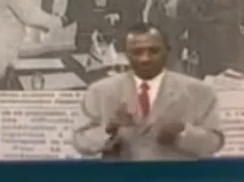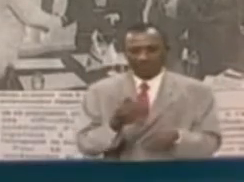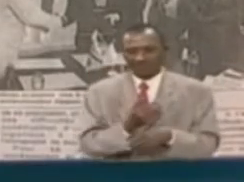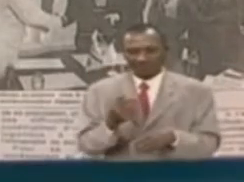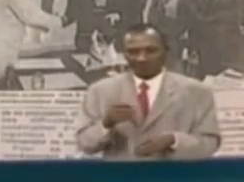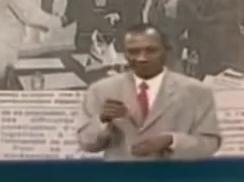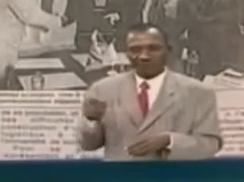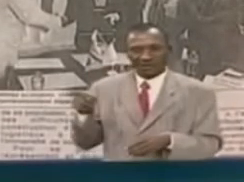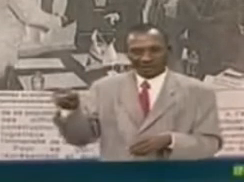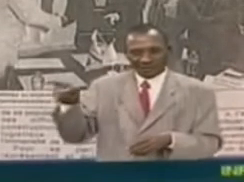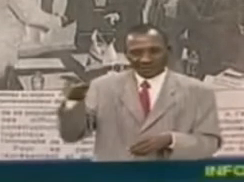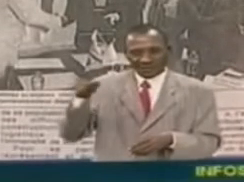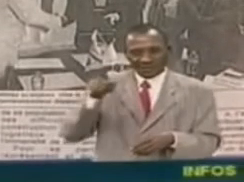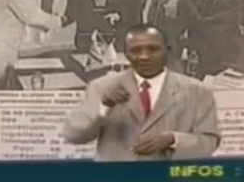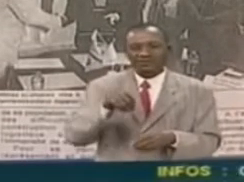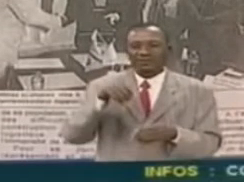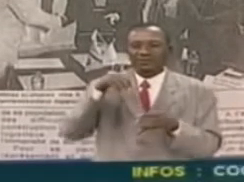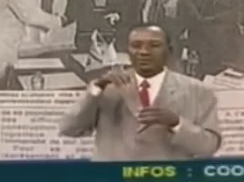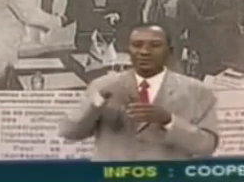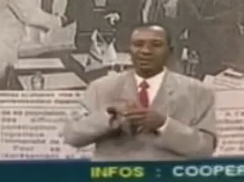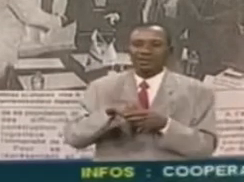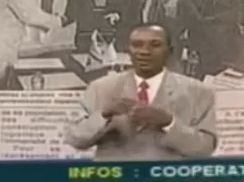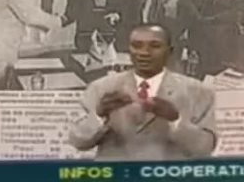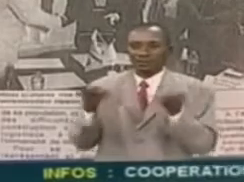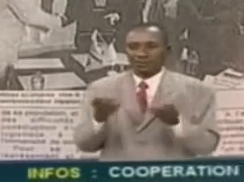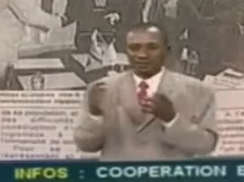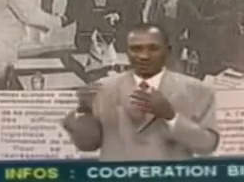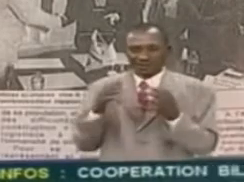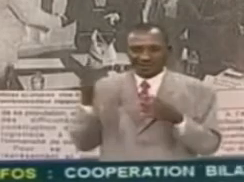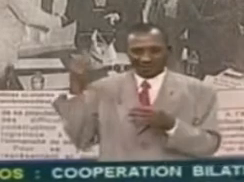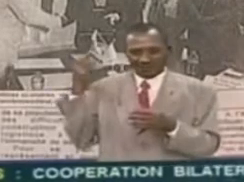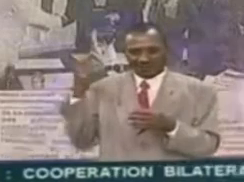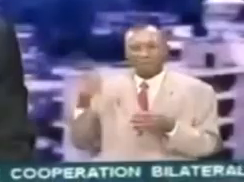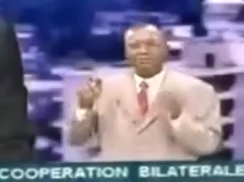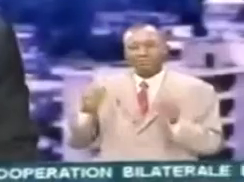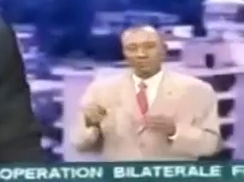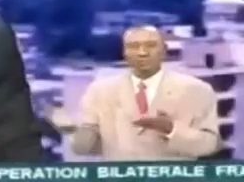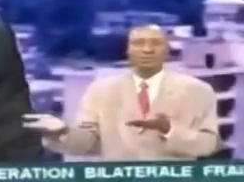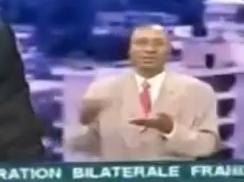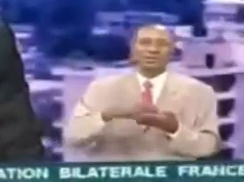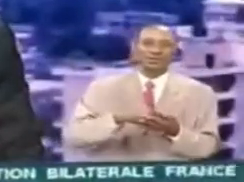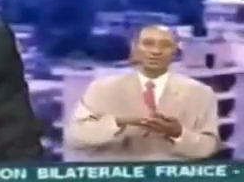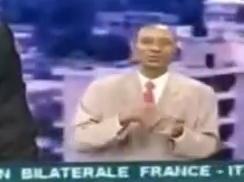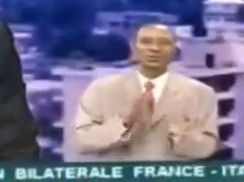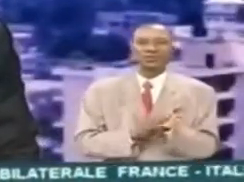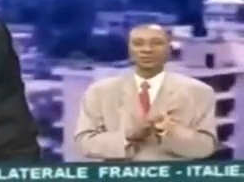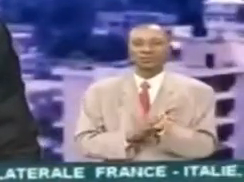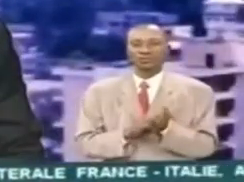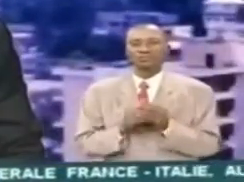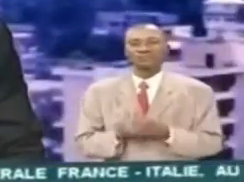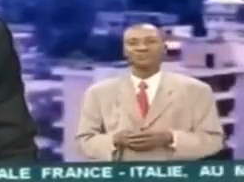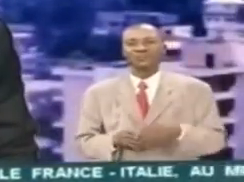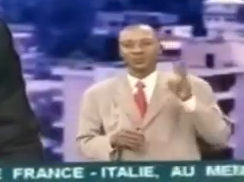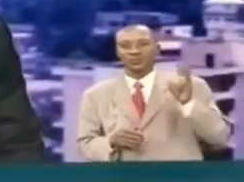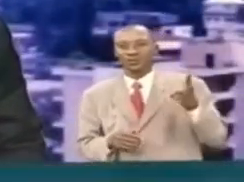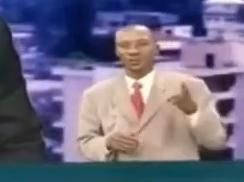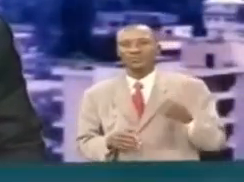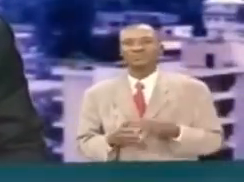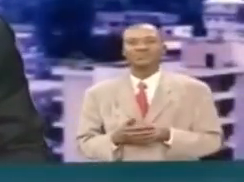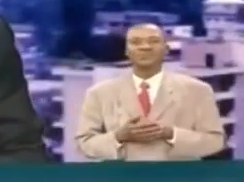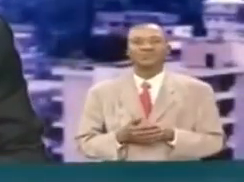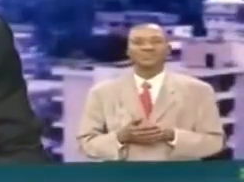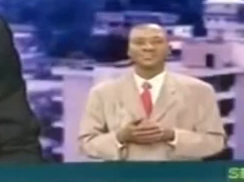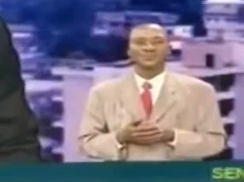le conflit et le déplacement dans les provinces concernées rapportent fort des assauts. Et pour terminer, ESER, certification